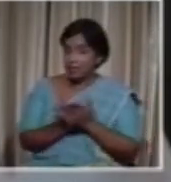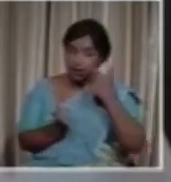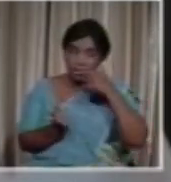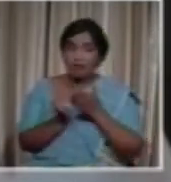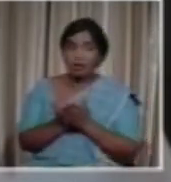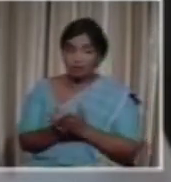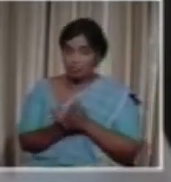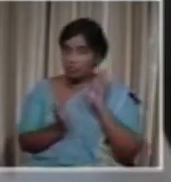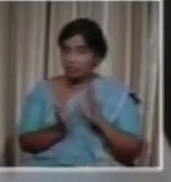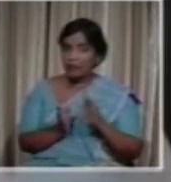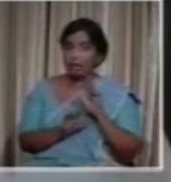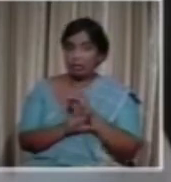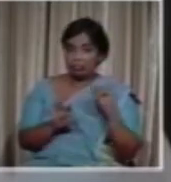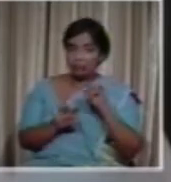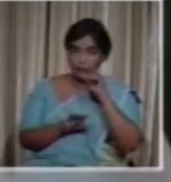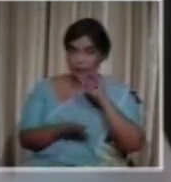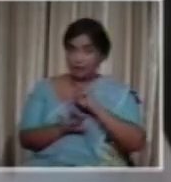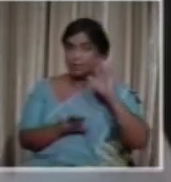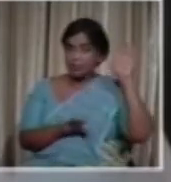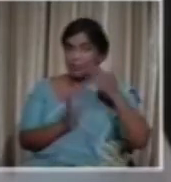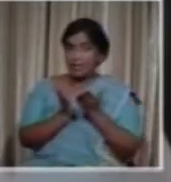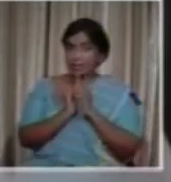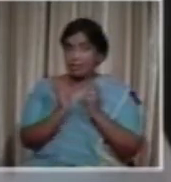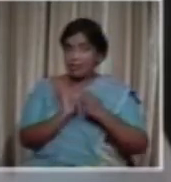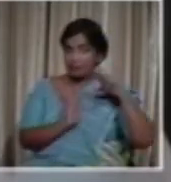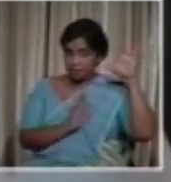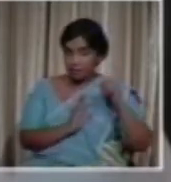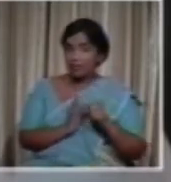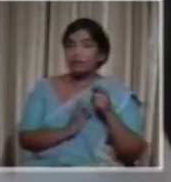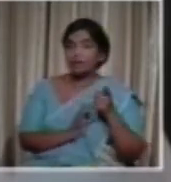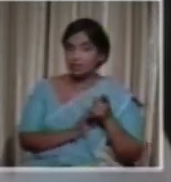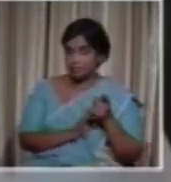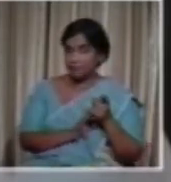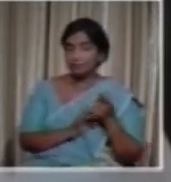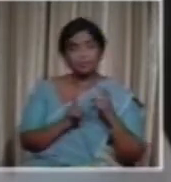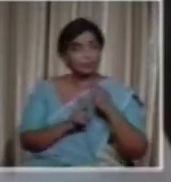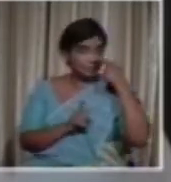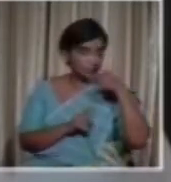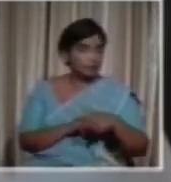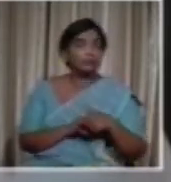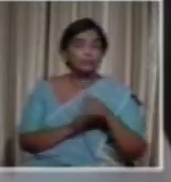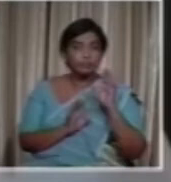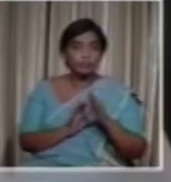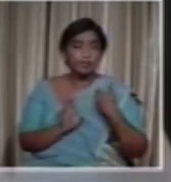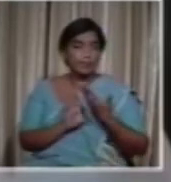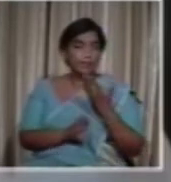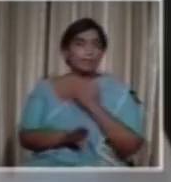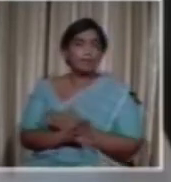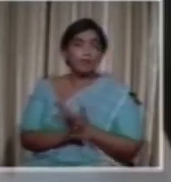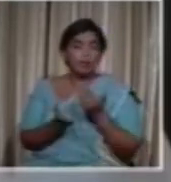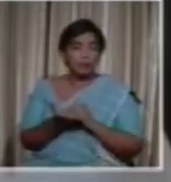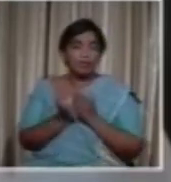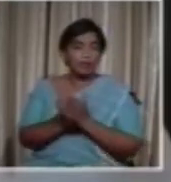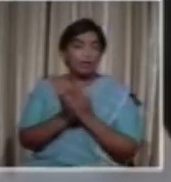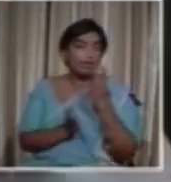අපිට තිබුණේ 16 වෙනිදා එන්න ඉන්දියානු ණය ක්‍රමය යටතේ තිබුණු එක ඩීසල් නෞකාව. නමුත් ඊට පෙර තවත් නෞකා